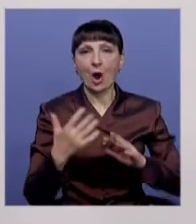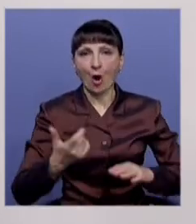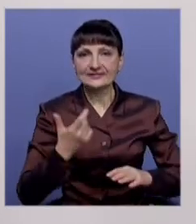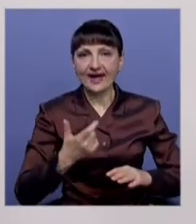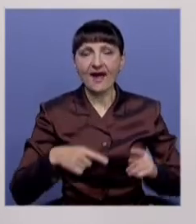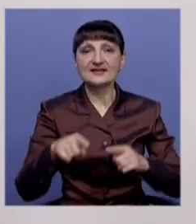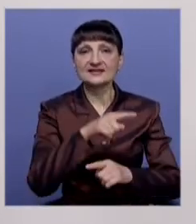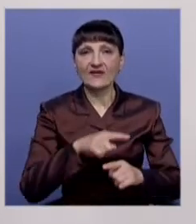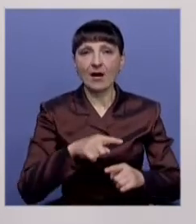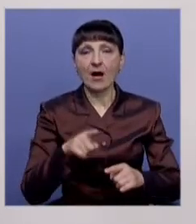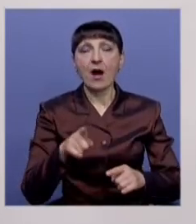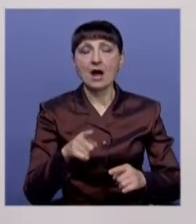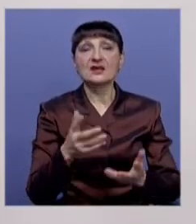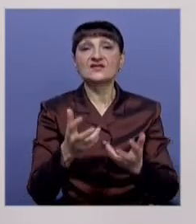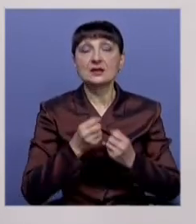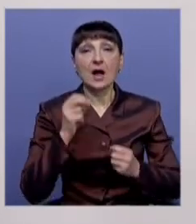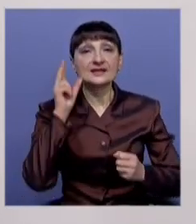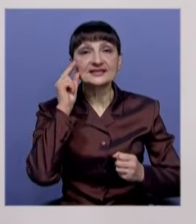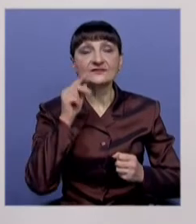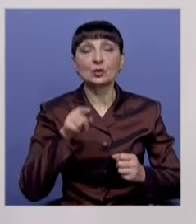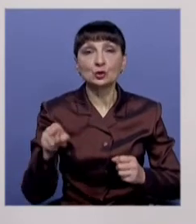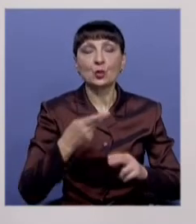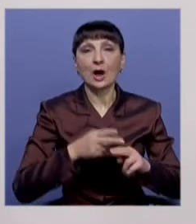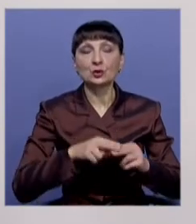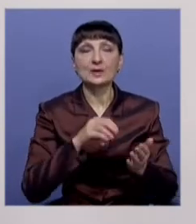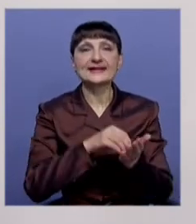Министерство сельского хозяйства взяло цифру, ту, которую